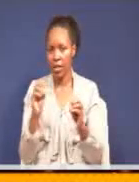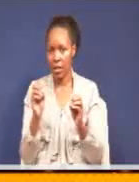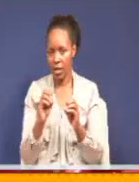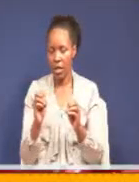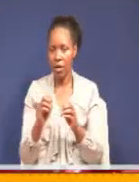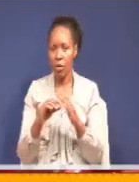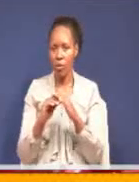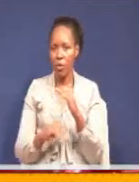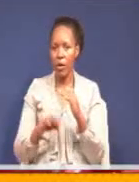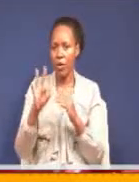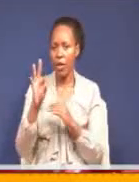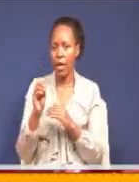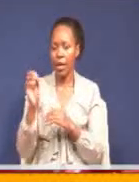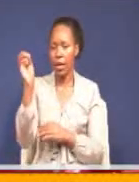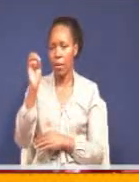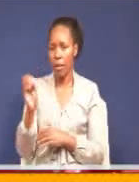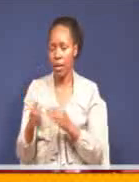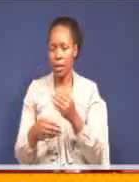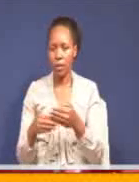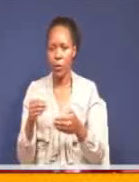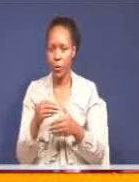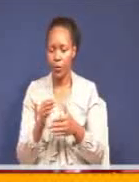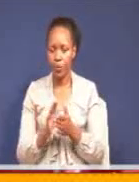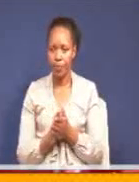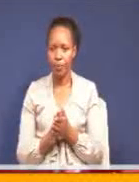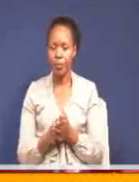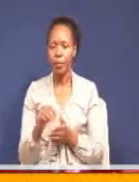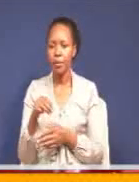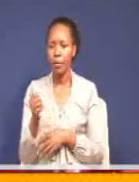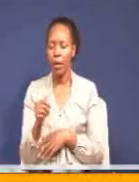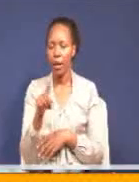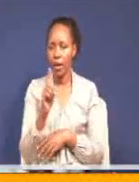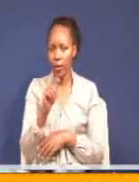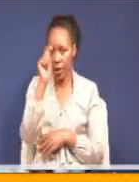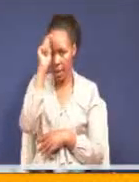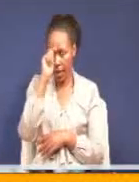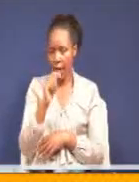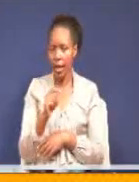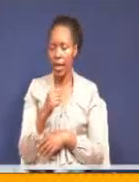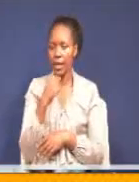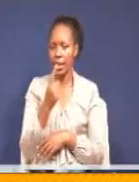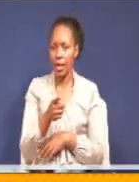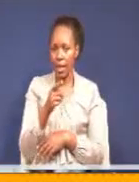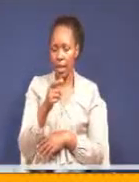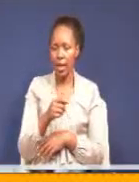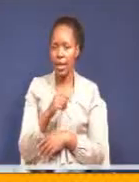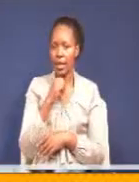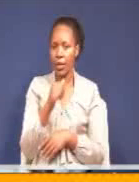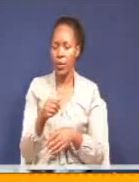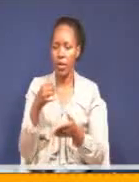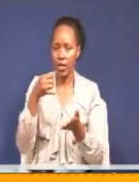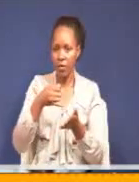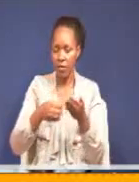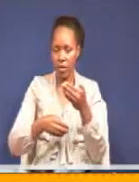done. Na kile kiule kingi ya sinitu akaunti ya Tharaka Nithi mwendaga. Taiku kuna utengo kwa shigobungi kia Tharaka, kile wakibuwa